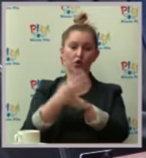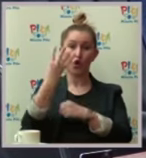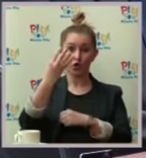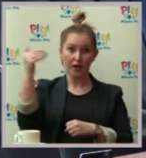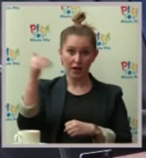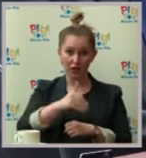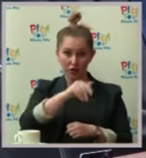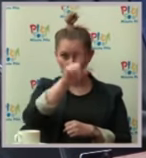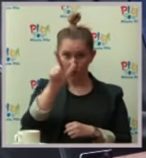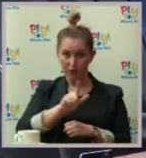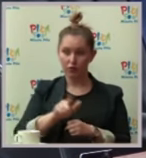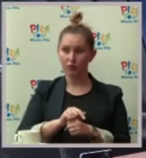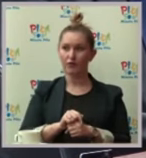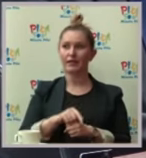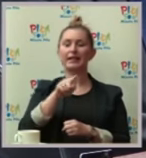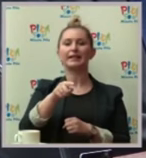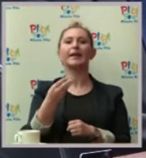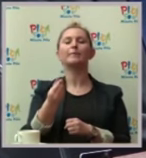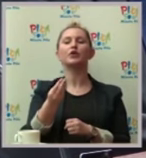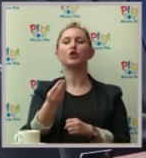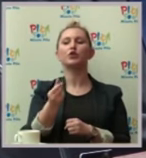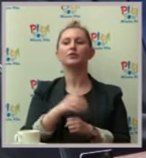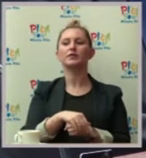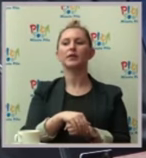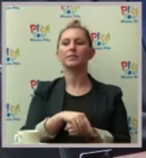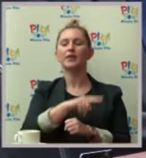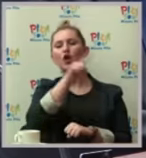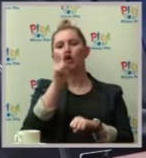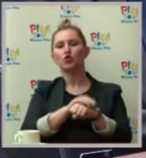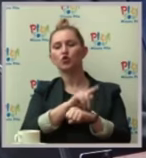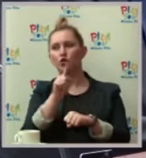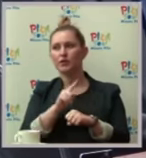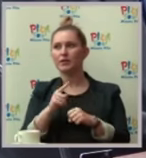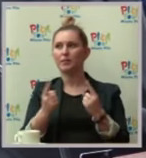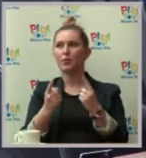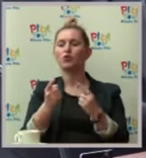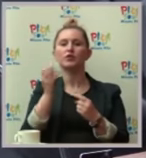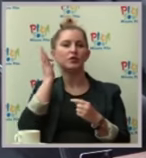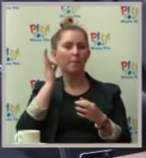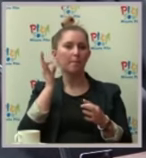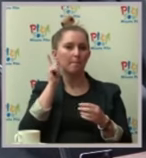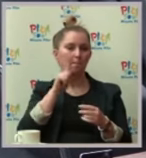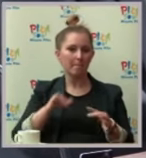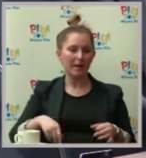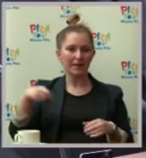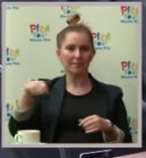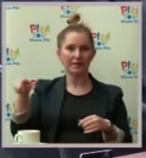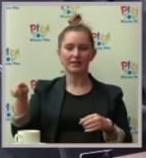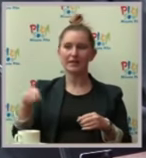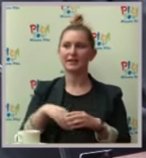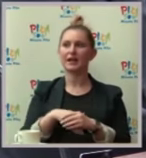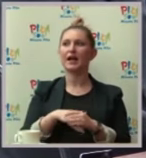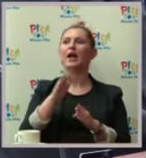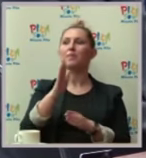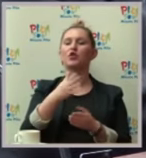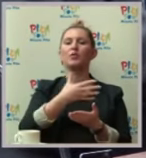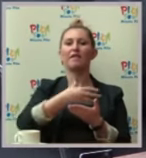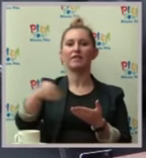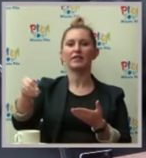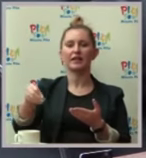złotych. Pieniądze te zgodnie z propozycją pana prezydenta zabezpieczamy w wydatkach bieżących w